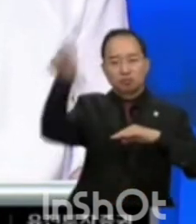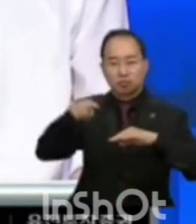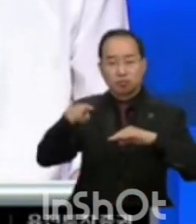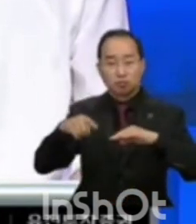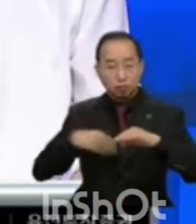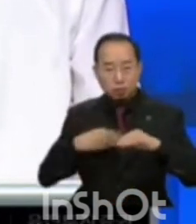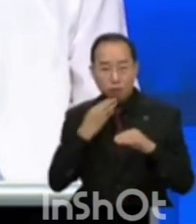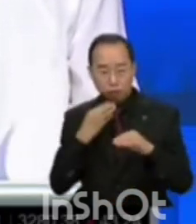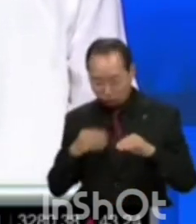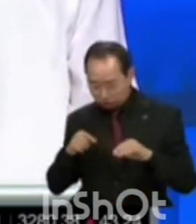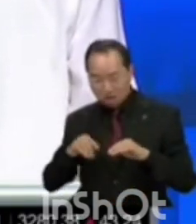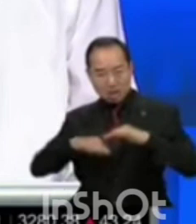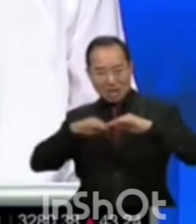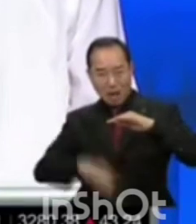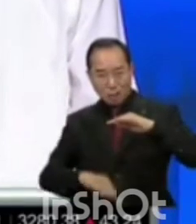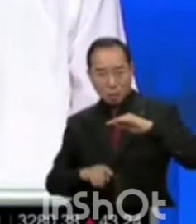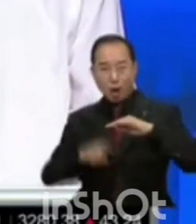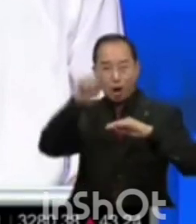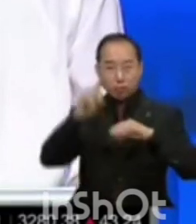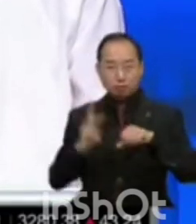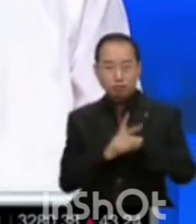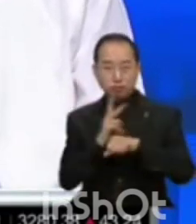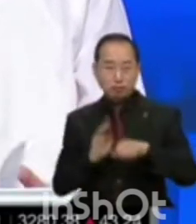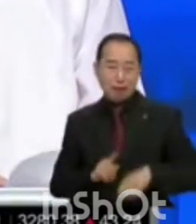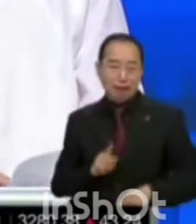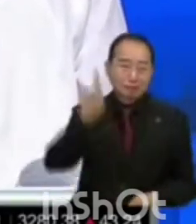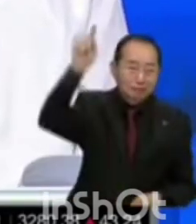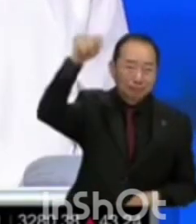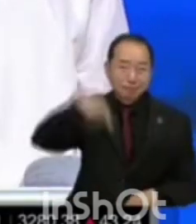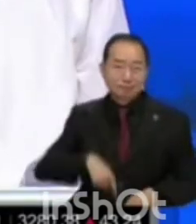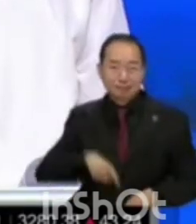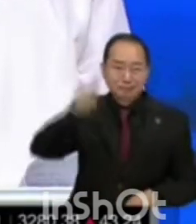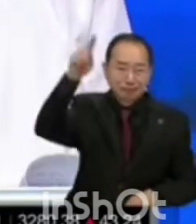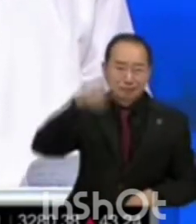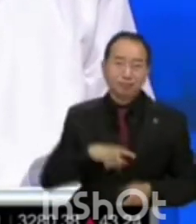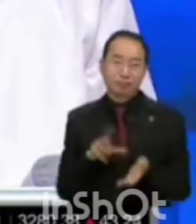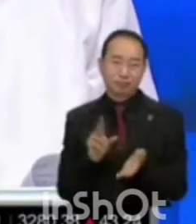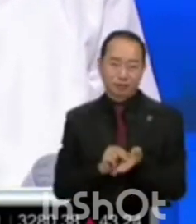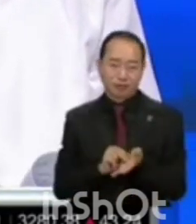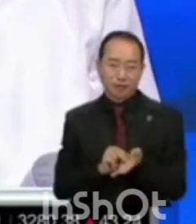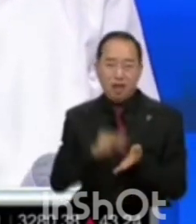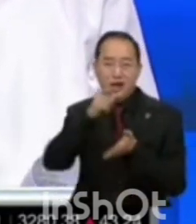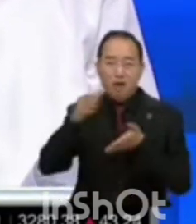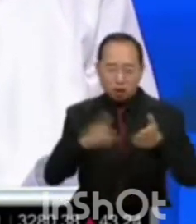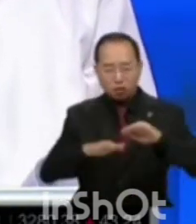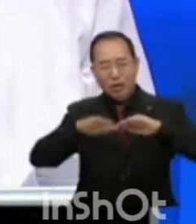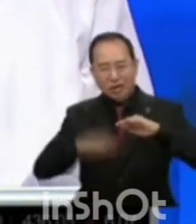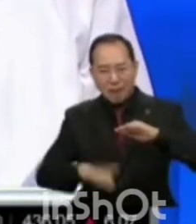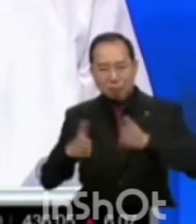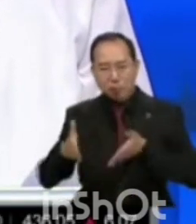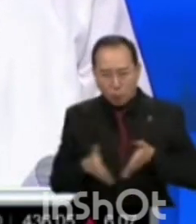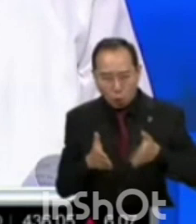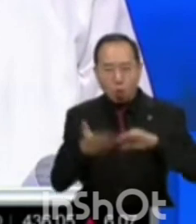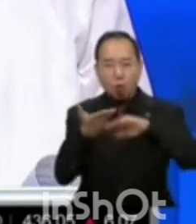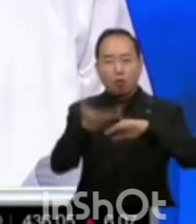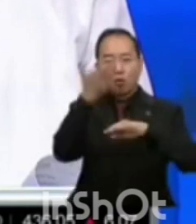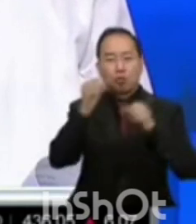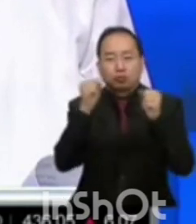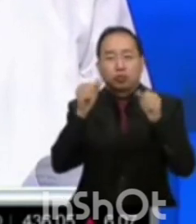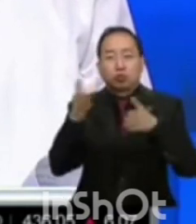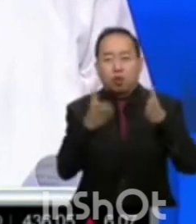해야 되니까 네. 경기 북도가 필요하다 등등 많은 경기북도 설치의 필요성이 제기되고